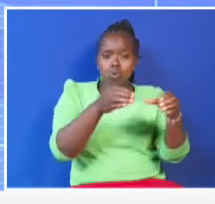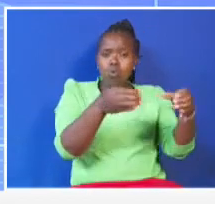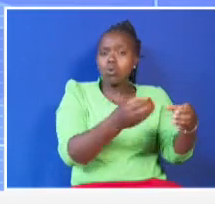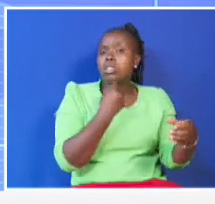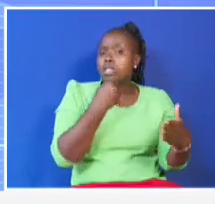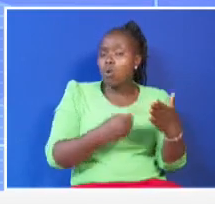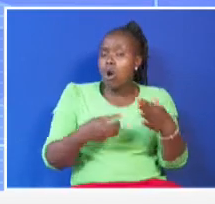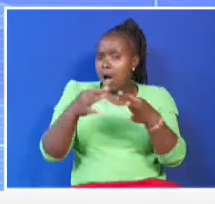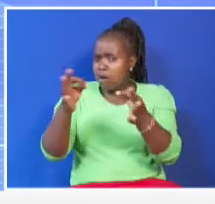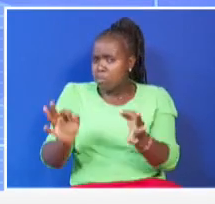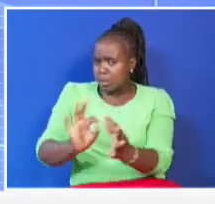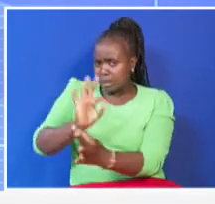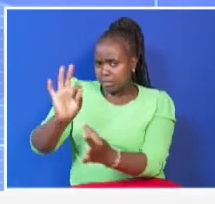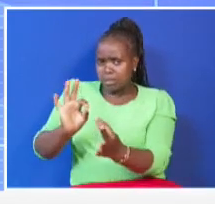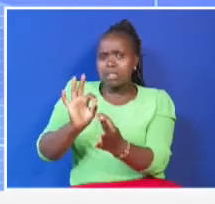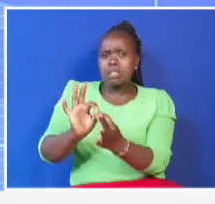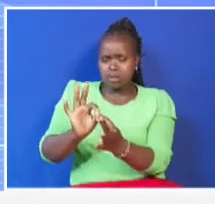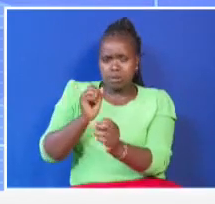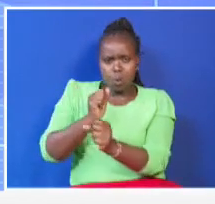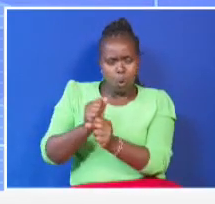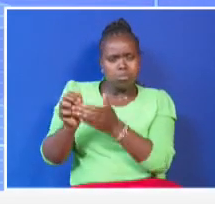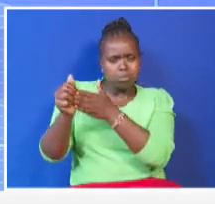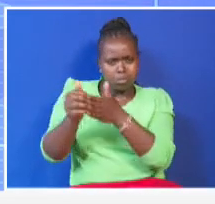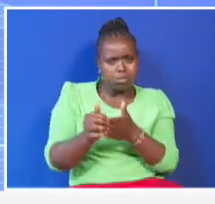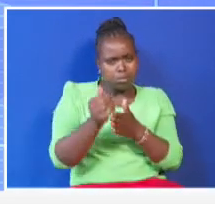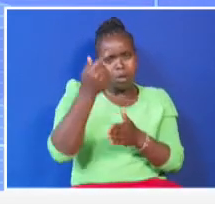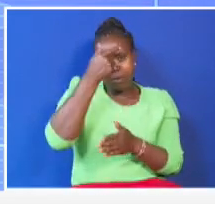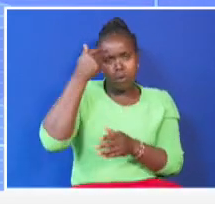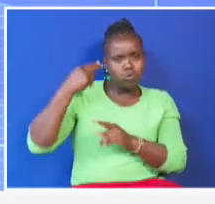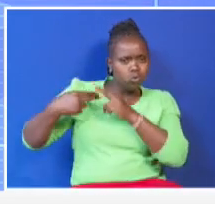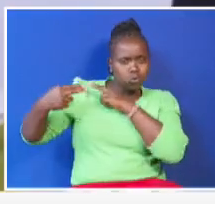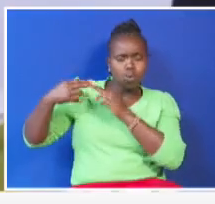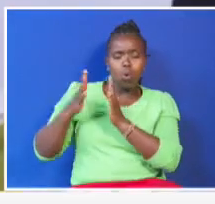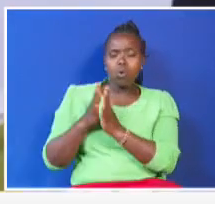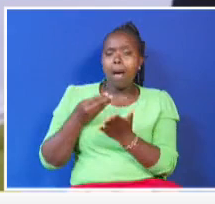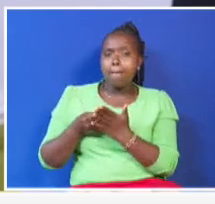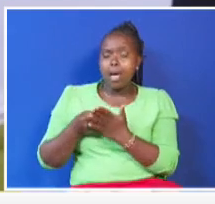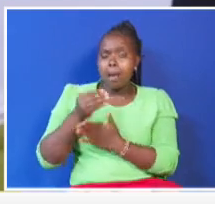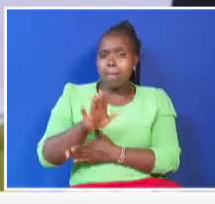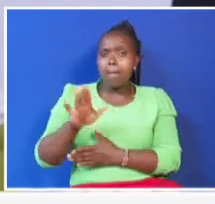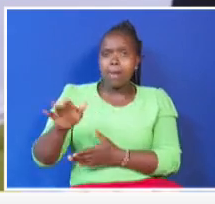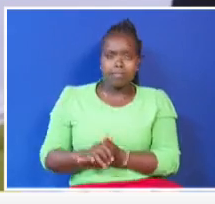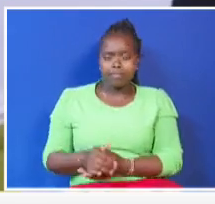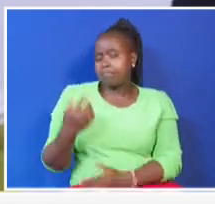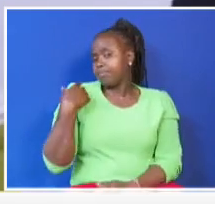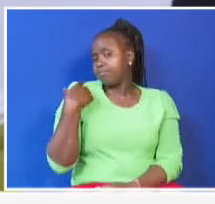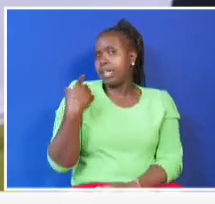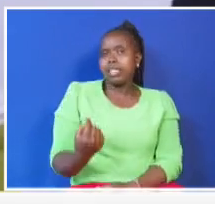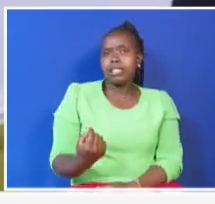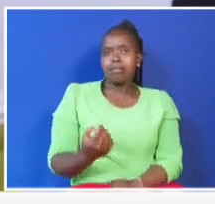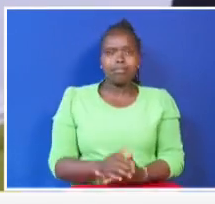kwamba familia fulani zimeshikilia uongozi kwa sababu ya historia na uwezo wao kifedha. Uzi